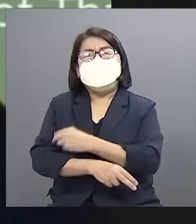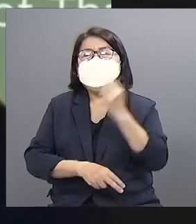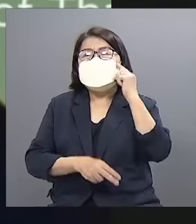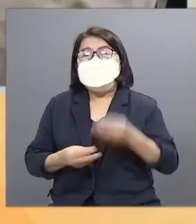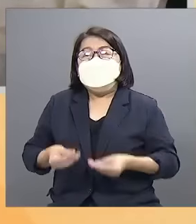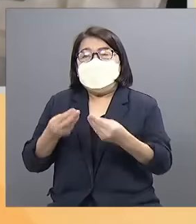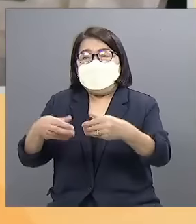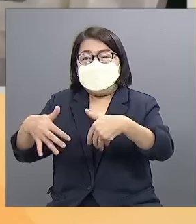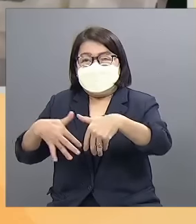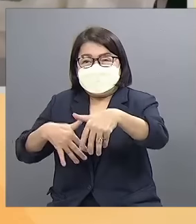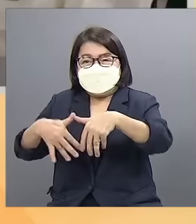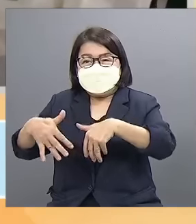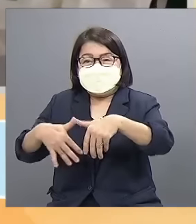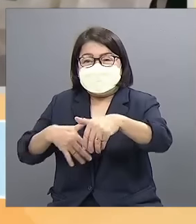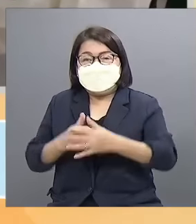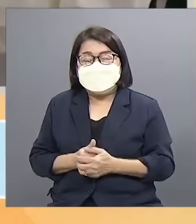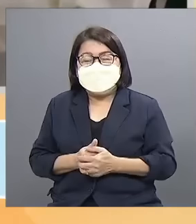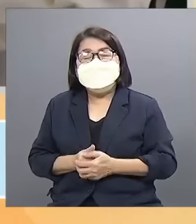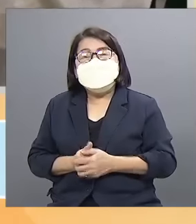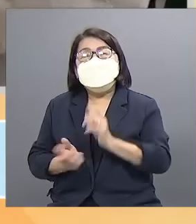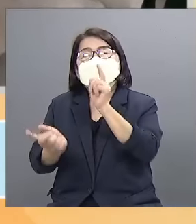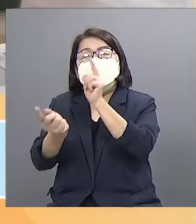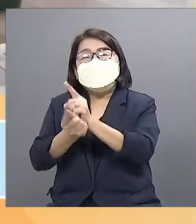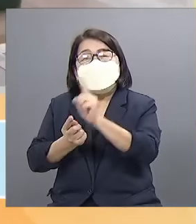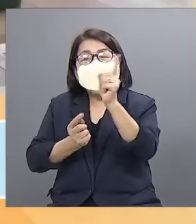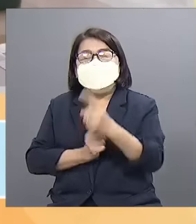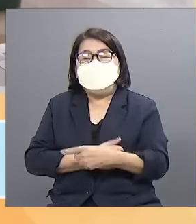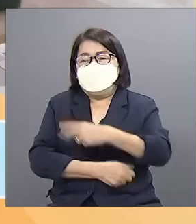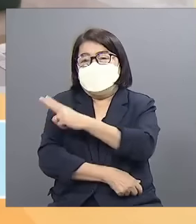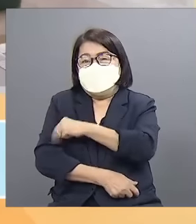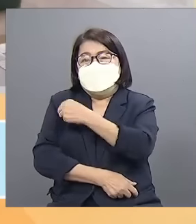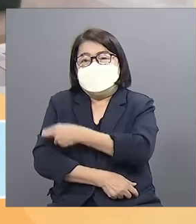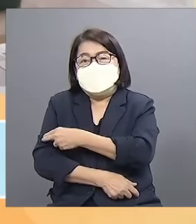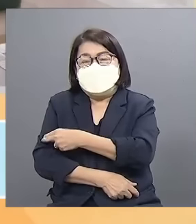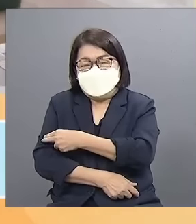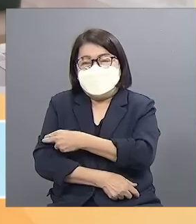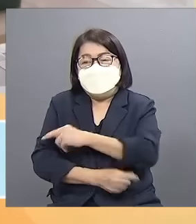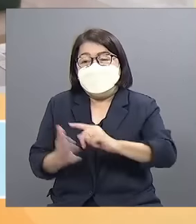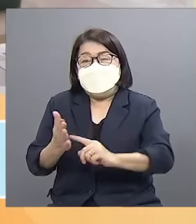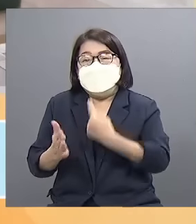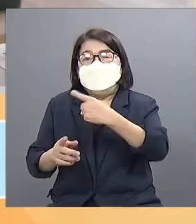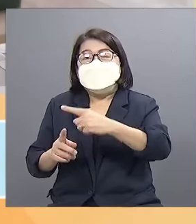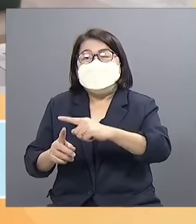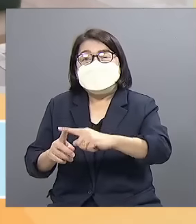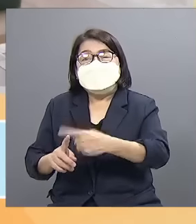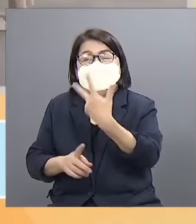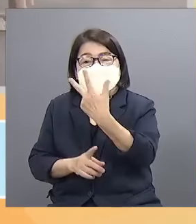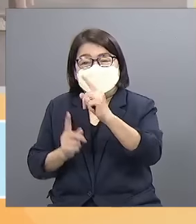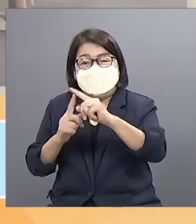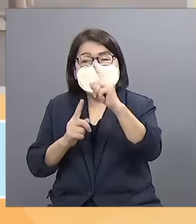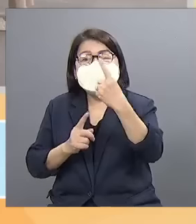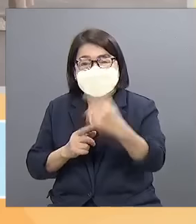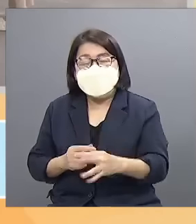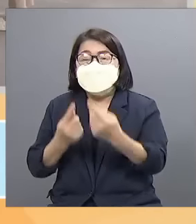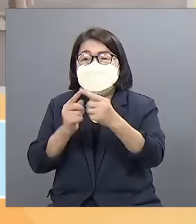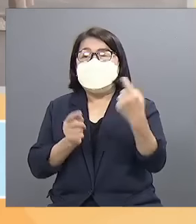รับการรัษาที่ OPD ทโงเทีบาลตั้แต่วนที่หนึมนาคม แต่ประกฏว่ามีผู้ป